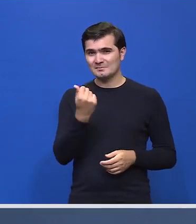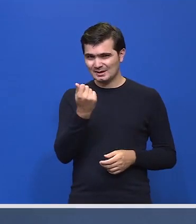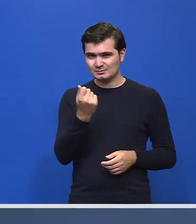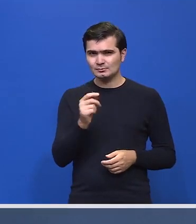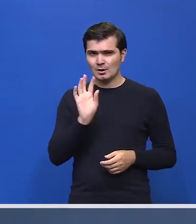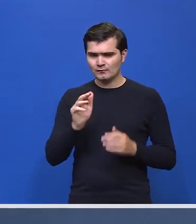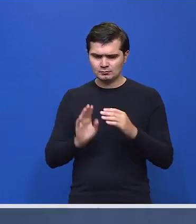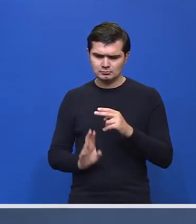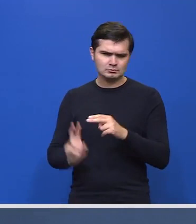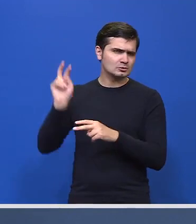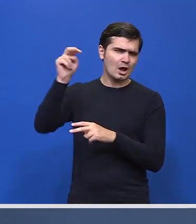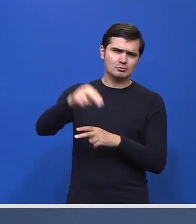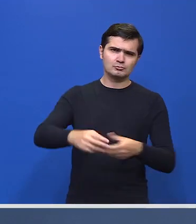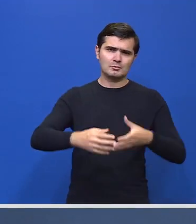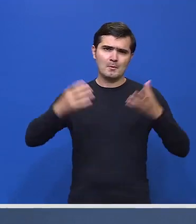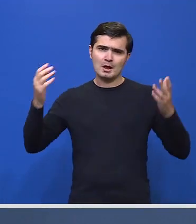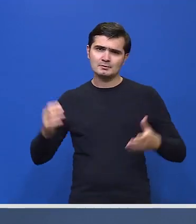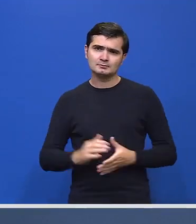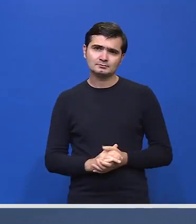au avut salturi spectaculoase.